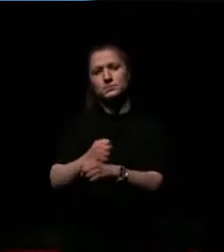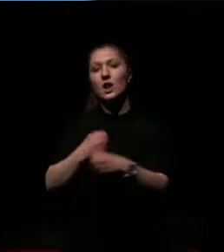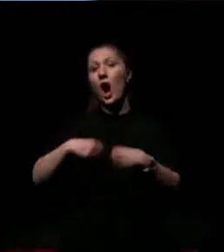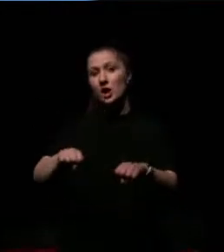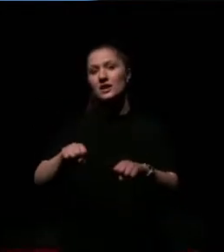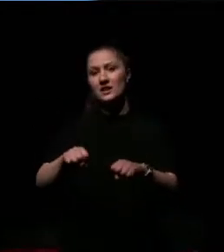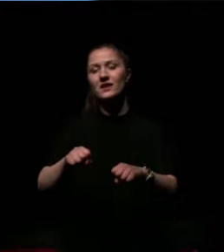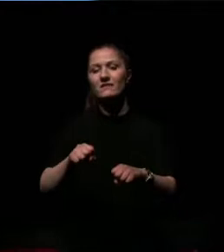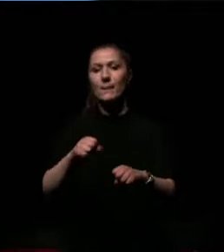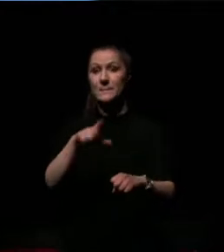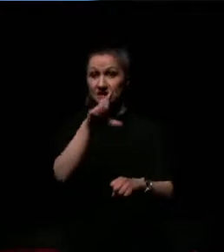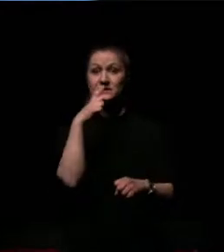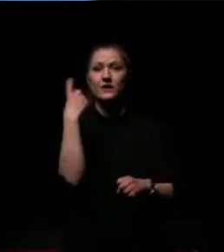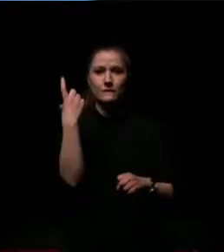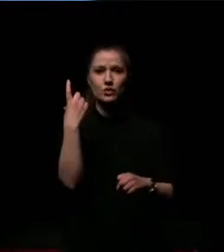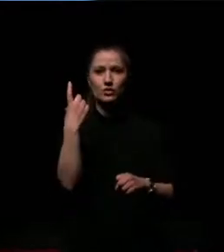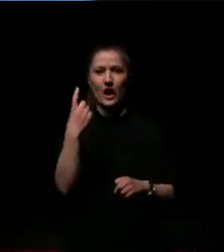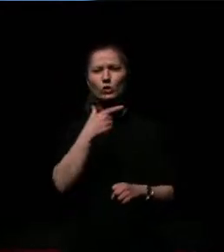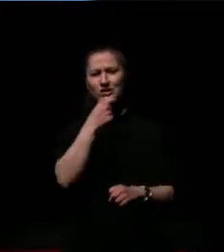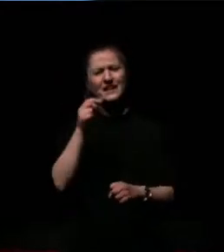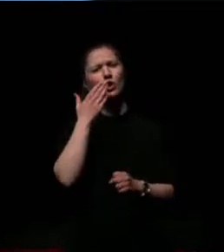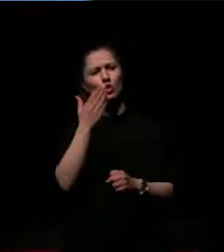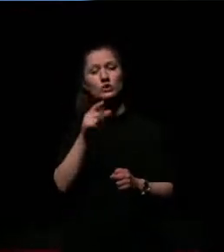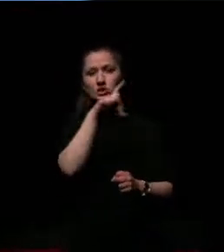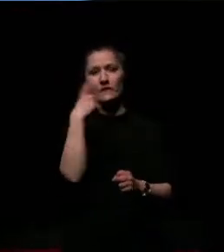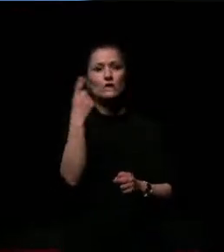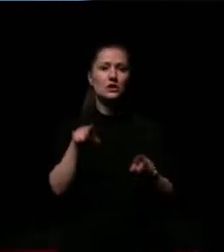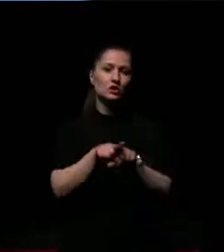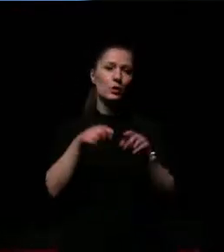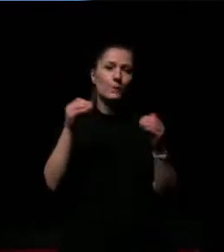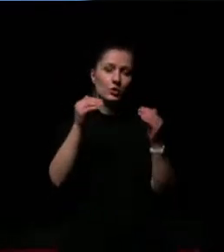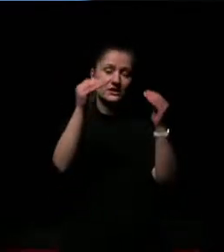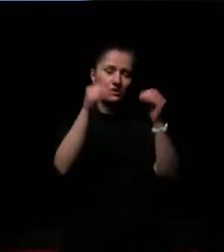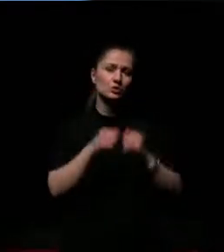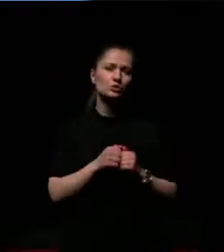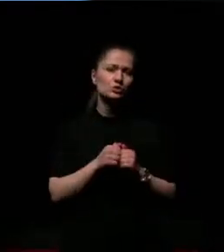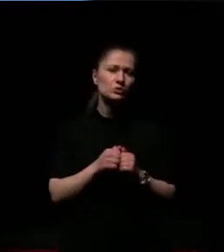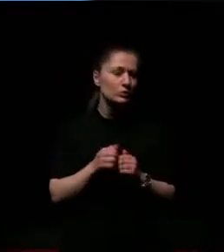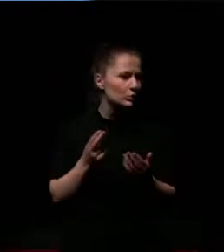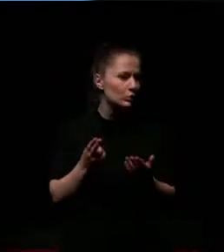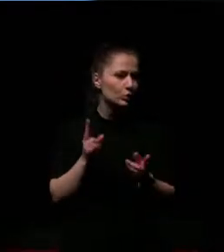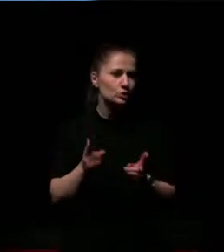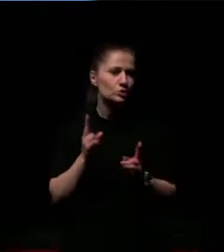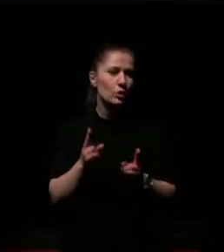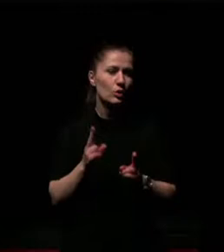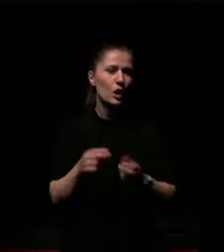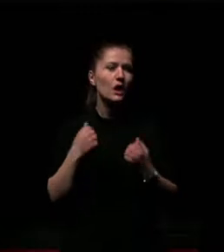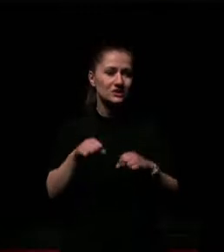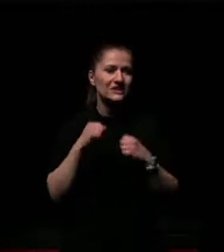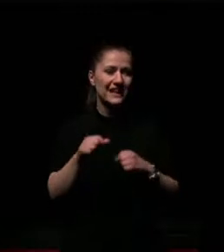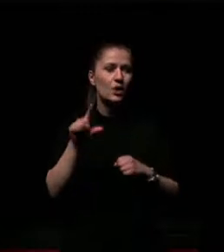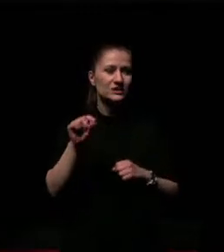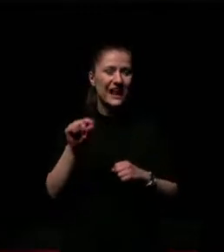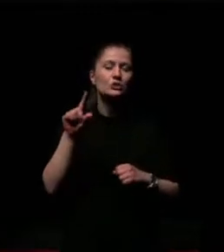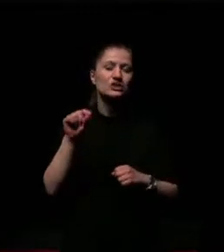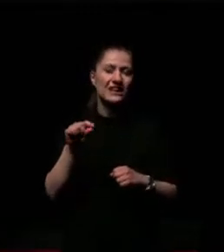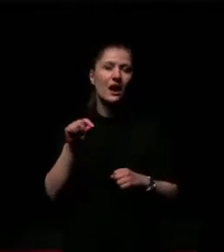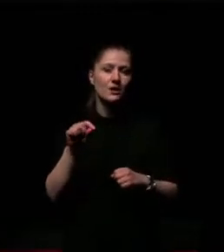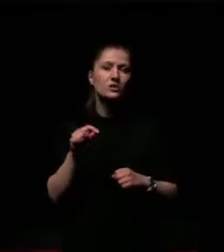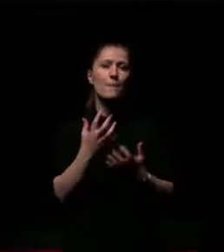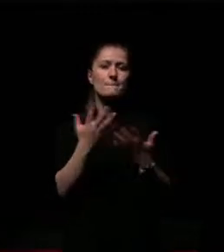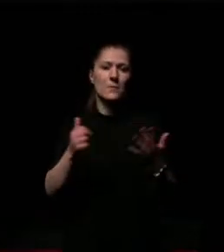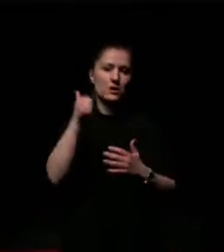også da godt til samfunnet som organisasjon. I tillegg så har hun vært med i Snaustrinda, og hun har gjennom veldig mange år på